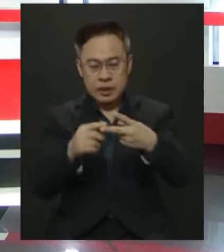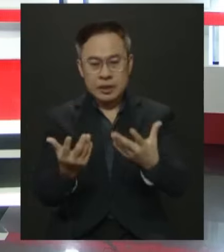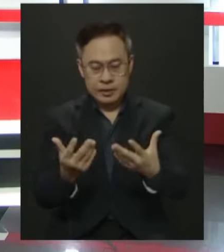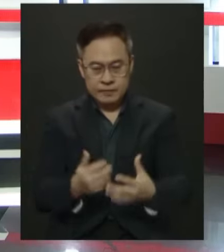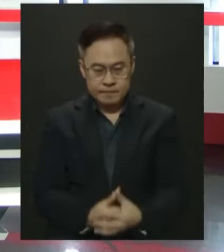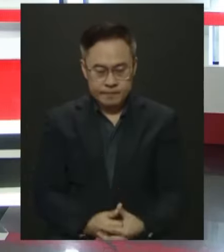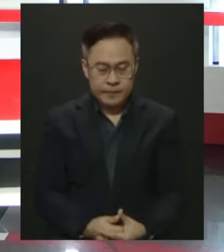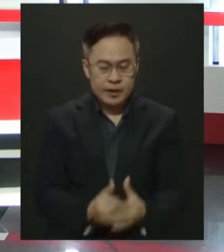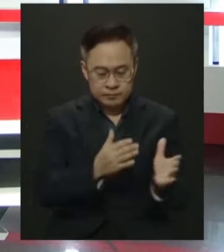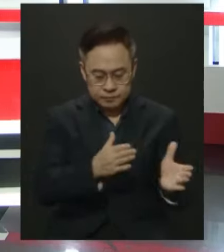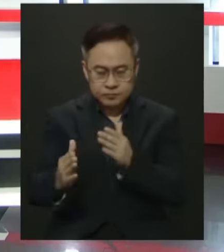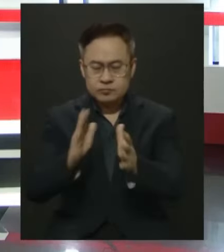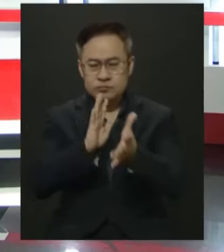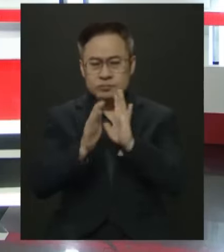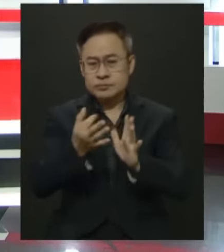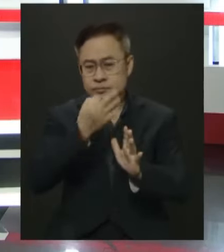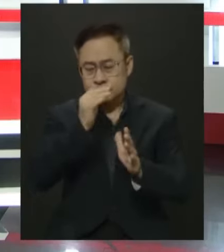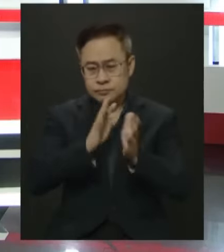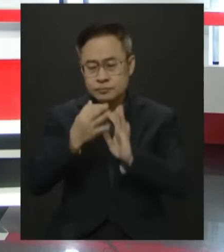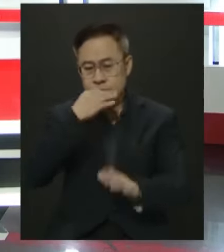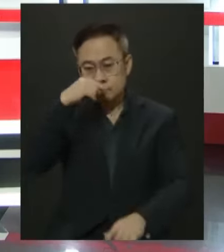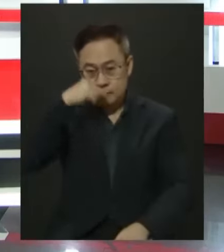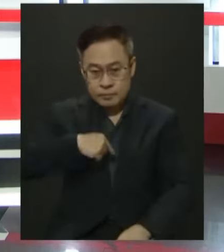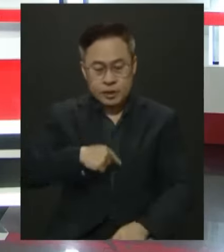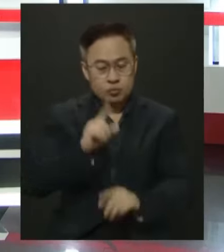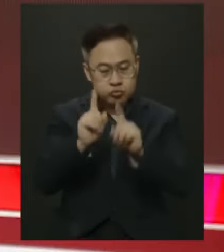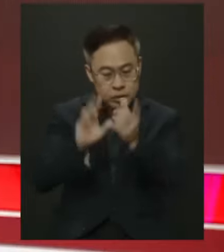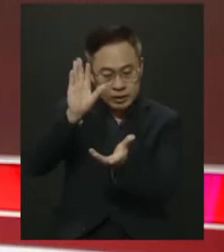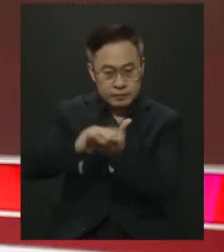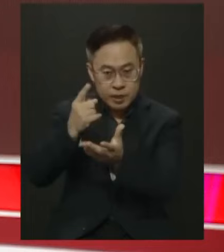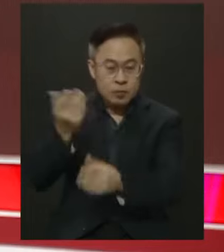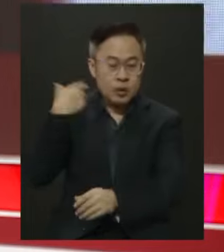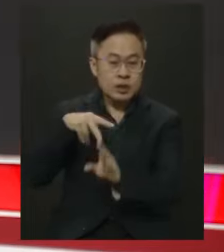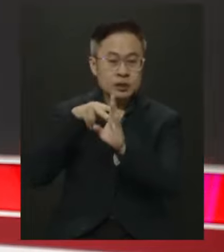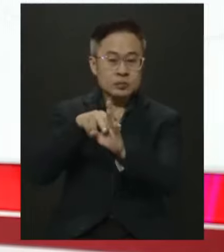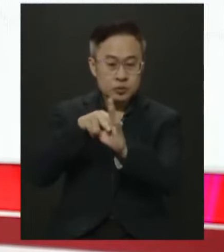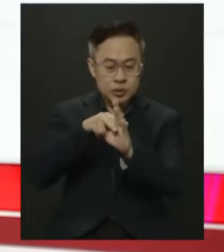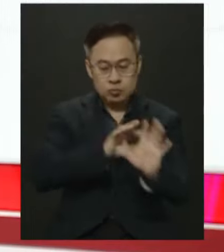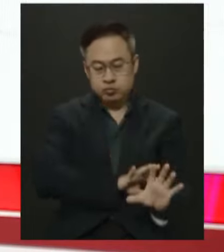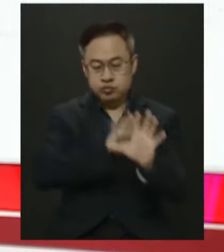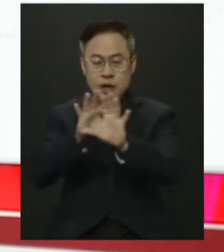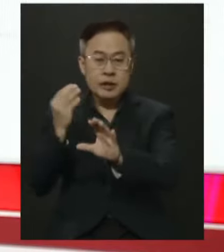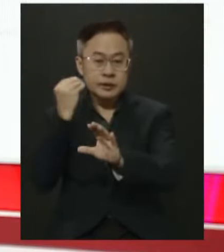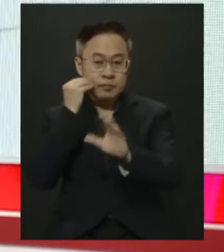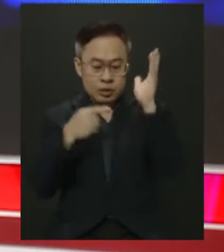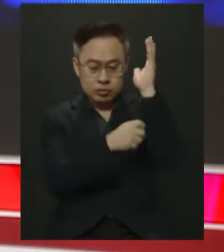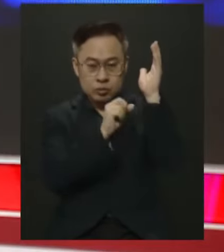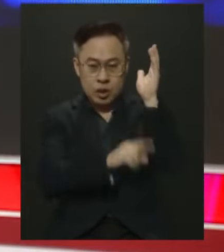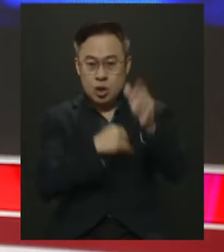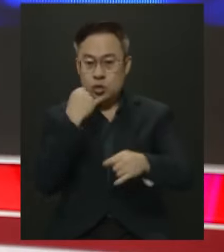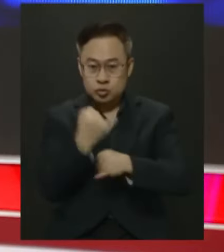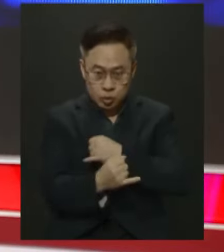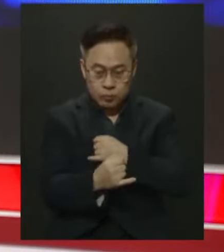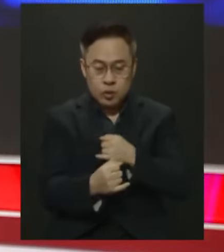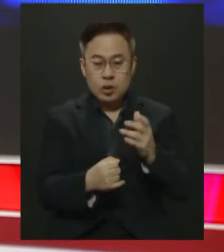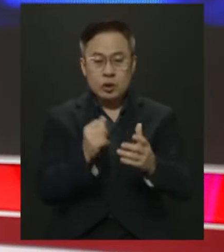ศึกฟุตซอลไทยลีกกันบ้างมีสถิติใหม่เกิดขึ้นแล้วนะครับเมื่อวานที่ผ่านมาบูเวฟชลบุรีครับก็บุกไปชนะสุราษฎร์ธานีแบบคุ้มค่